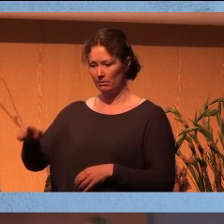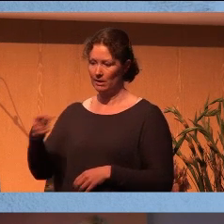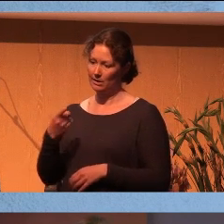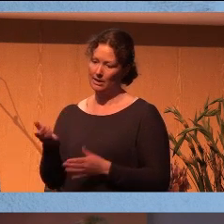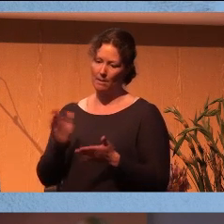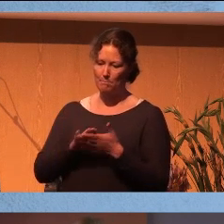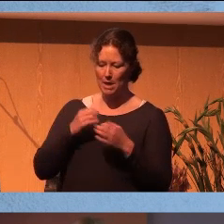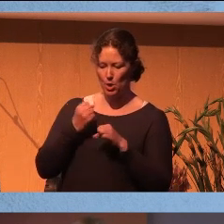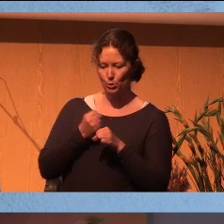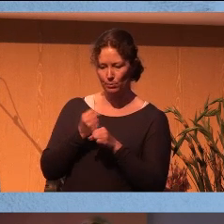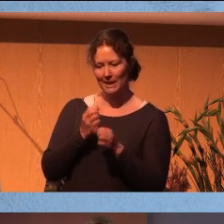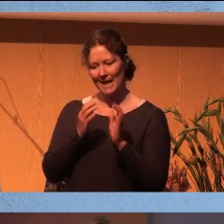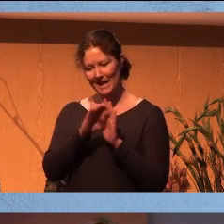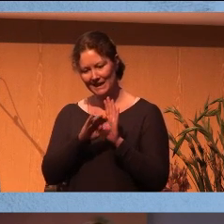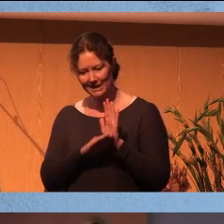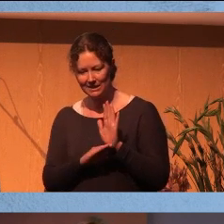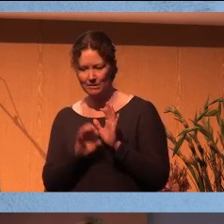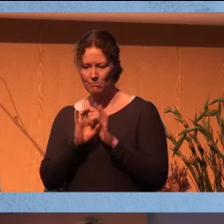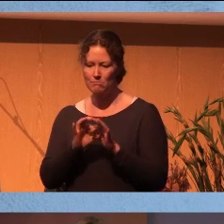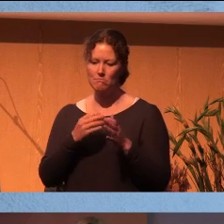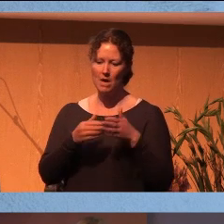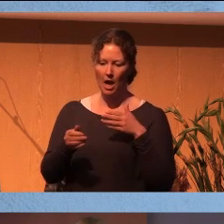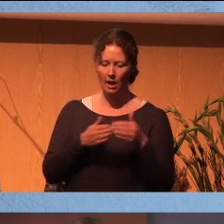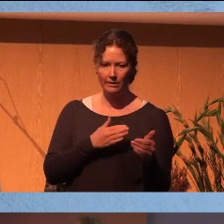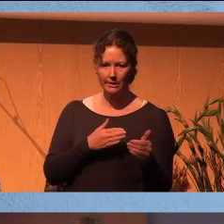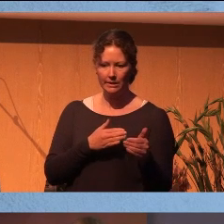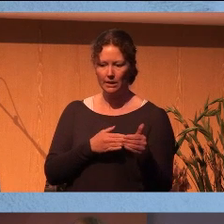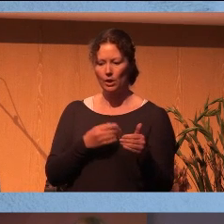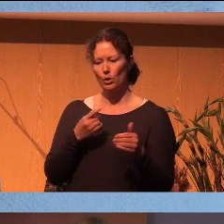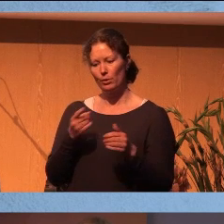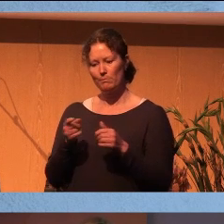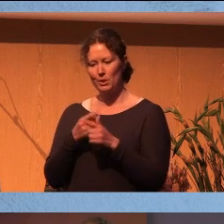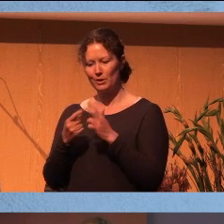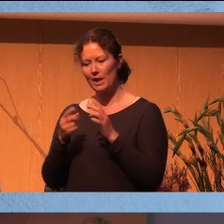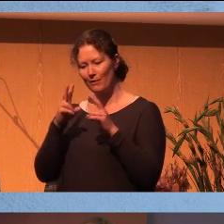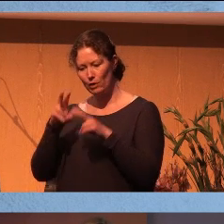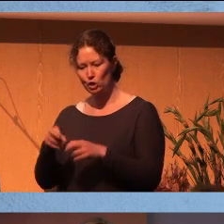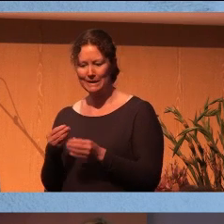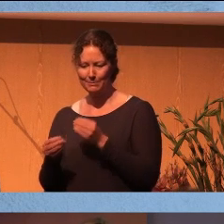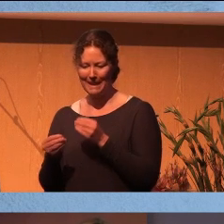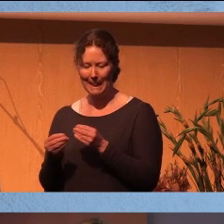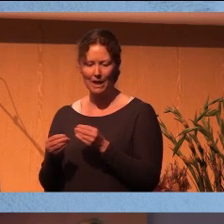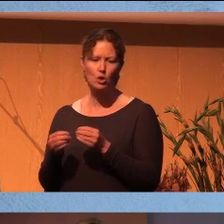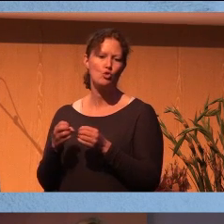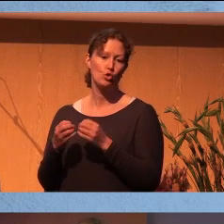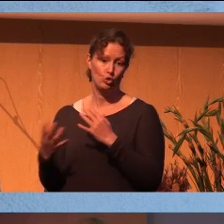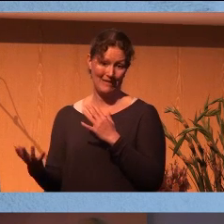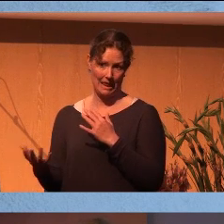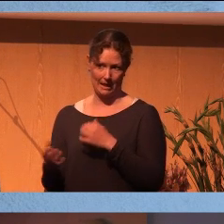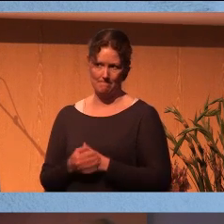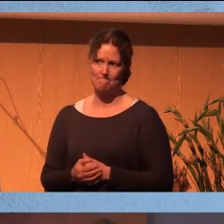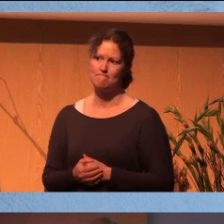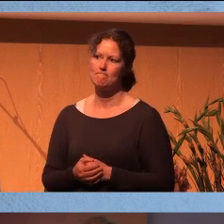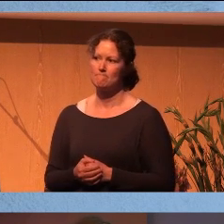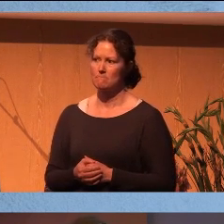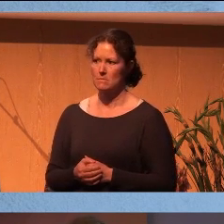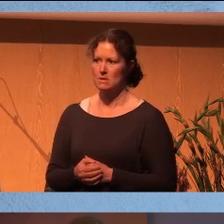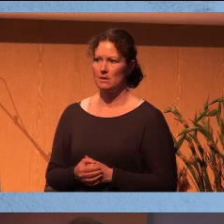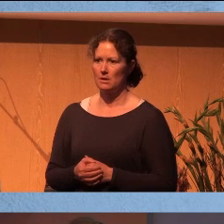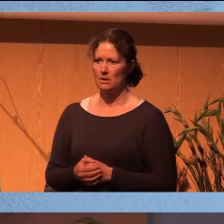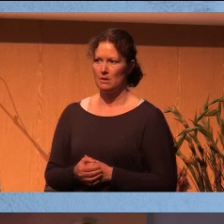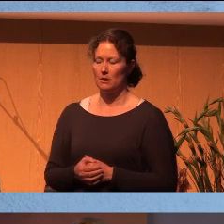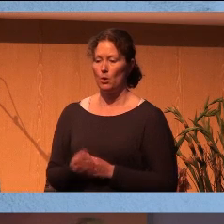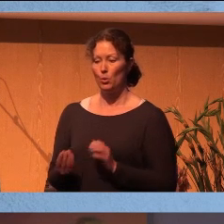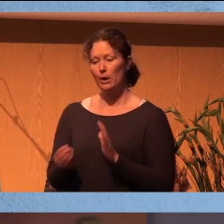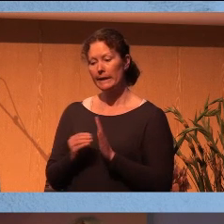med å utarbeide retningslinjer for behandling og prioritere forskningsmidler og så videre. Og